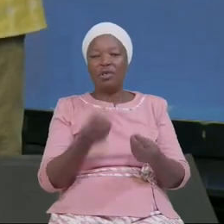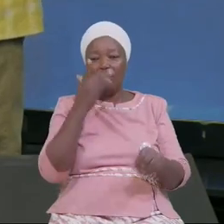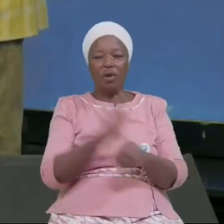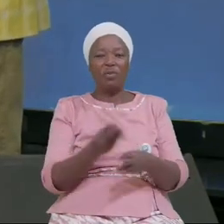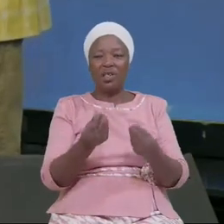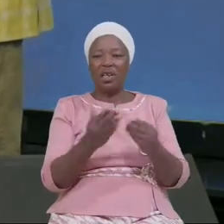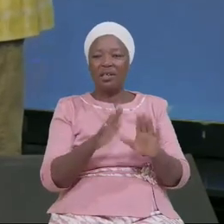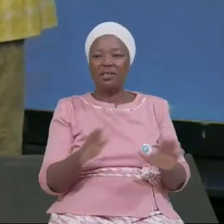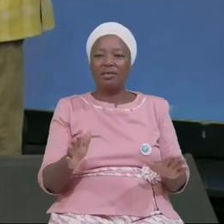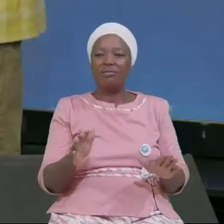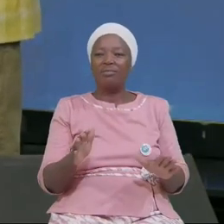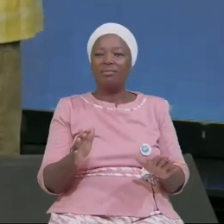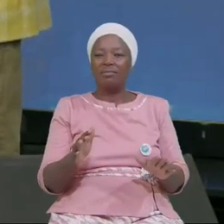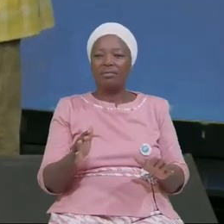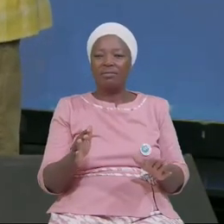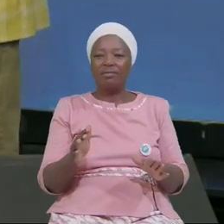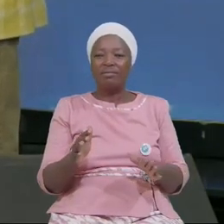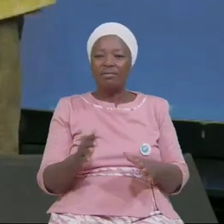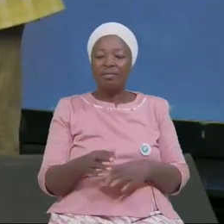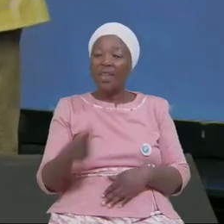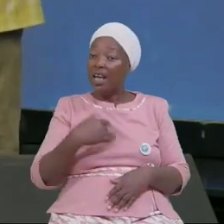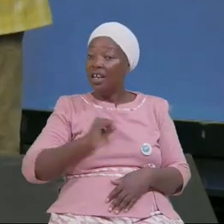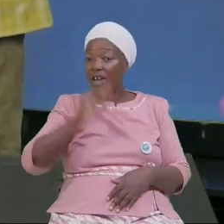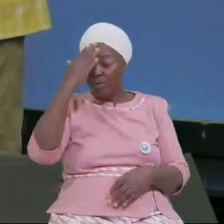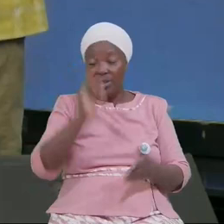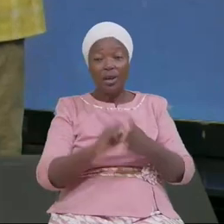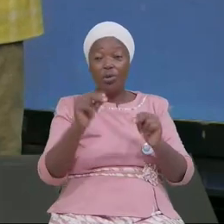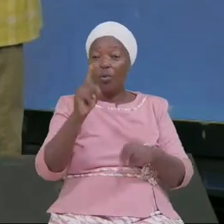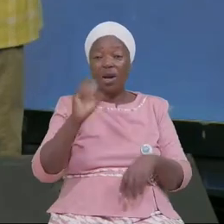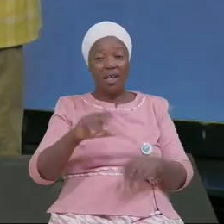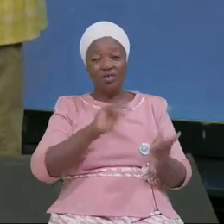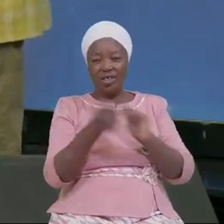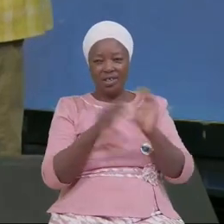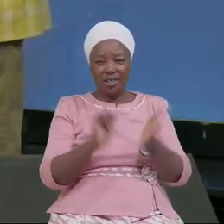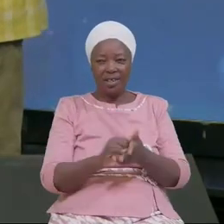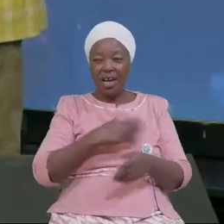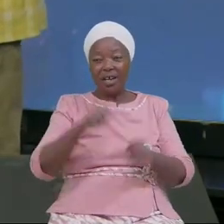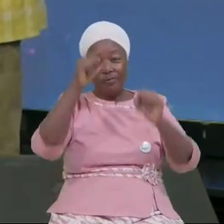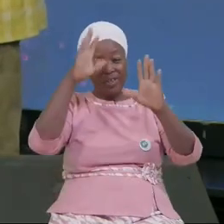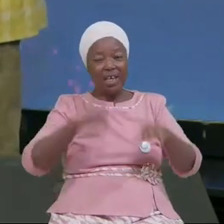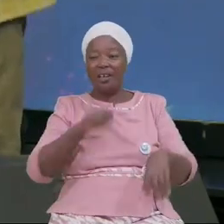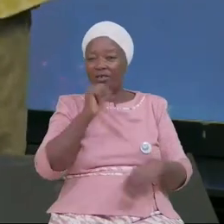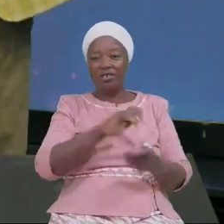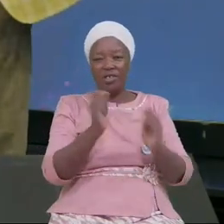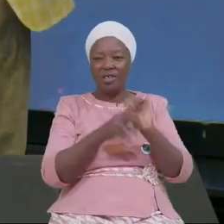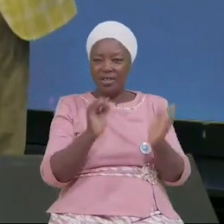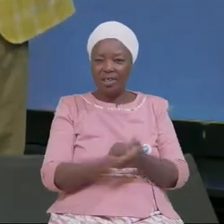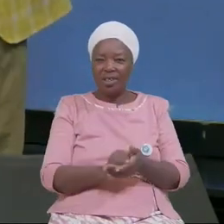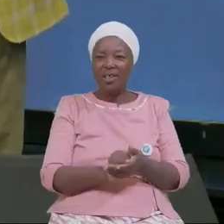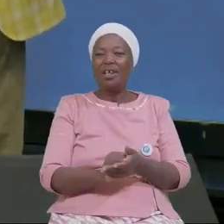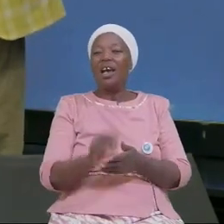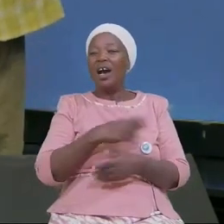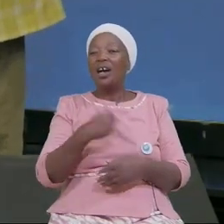Aucun ange ne peut changer cela. Le Père ne va pas changer cela. Et les